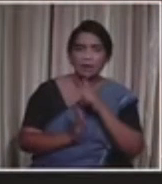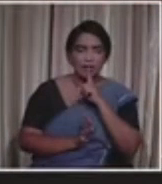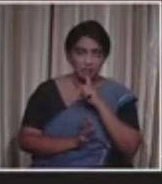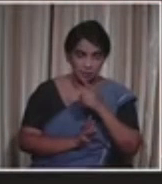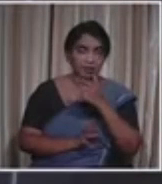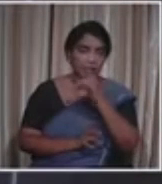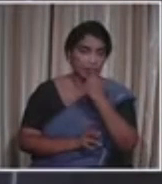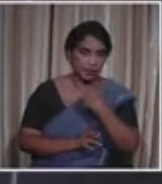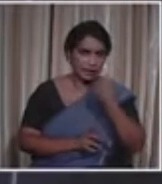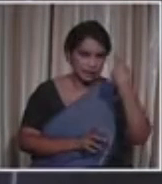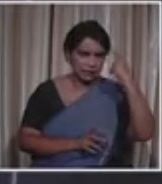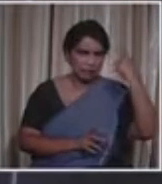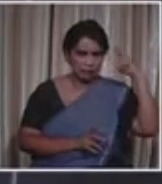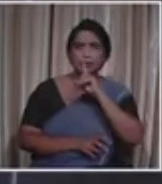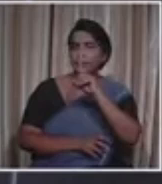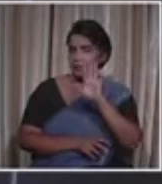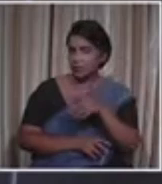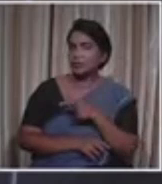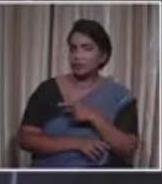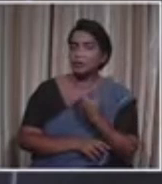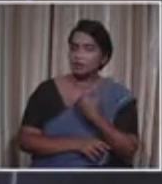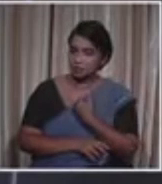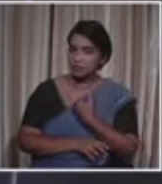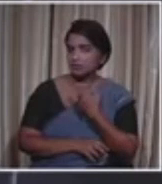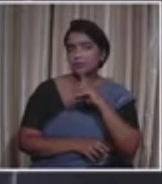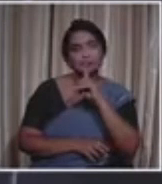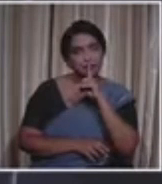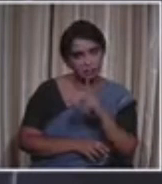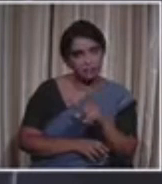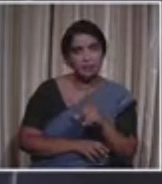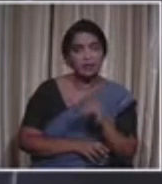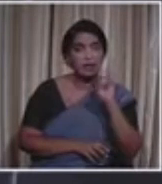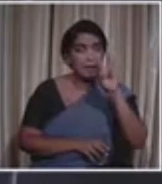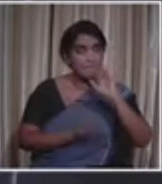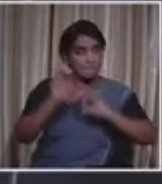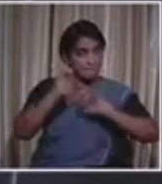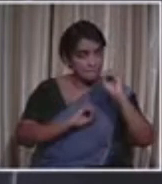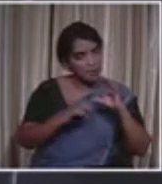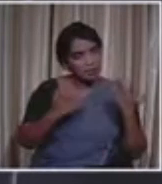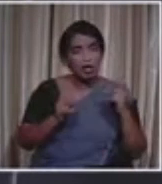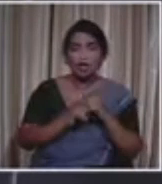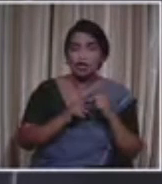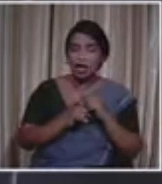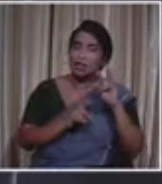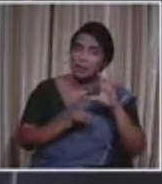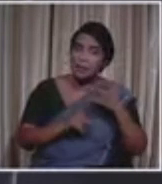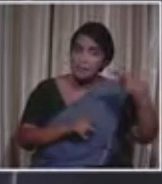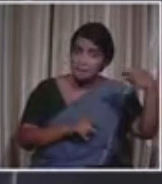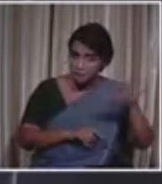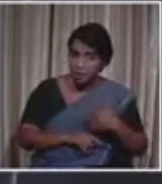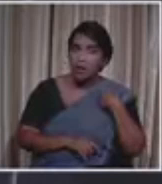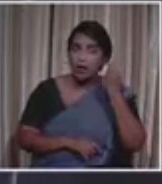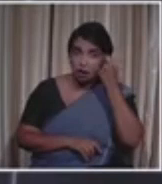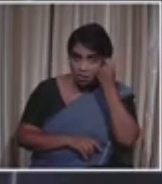හොඳයි ඔබතුමා ඊයේත් හරි පෙරේද හරි මේ මතු කරලා තිබුණා මම ඔබතුමාගෙන් ඉල්ලීමක් කරනවා 135කට හරි නැත්නම් ඩොලර් 35කට හරි ගන්න පුළුවන්